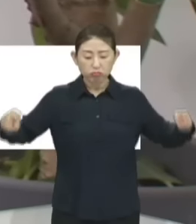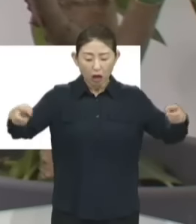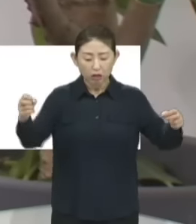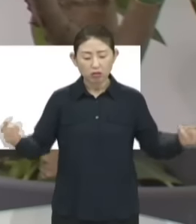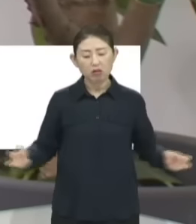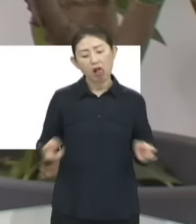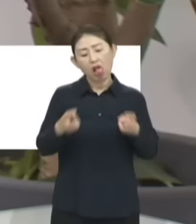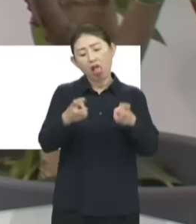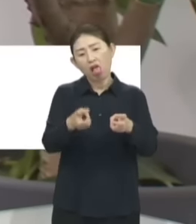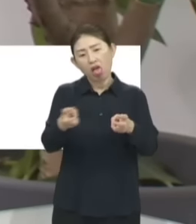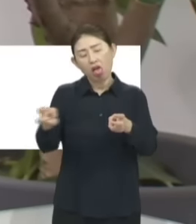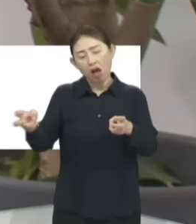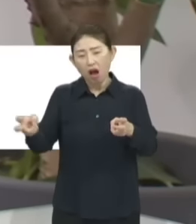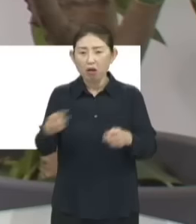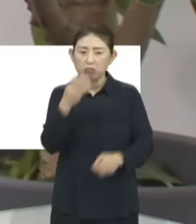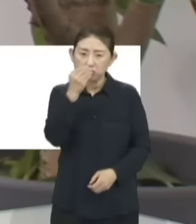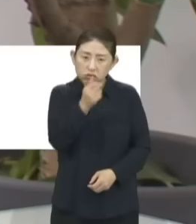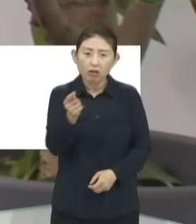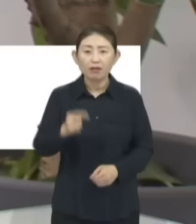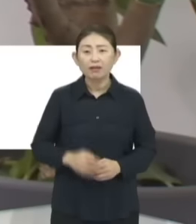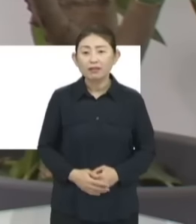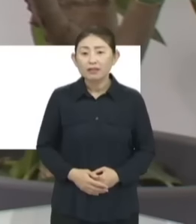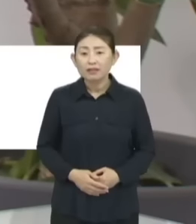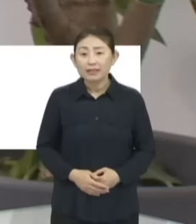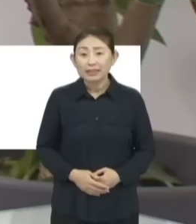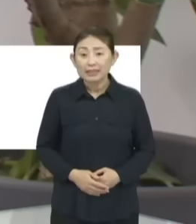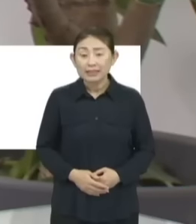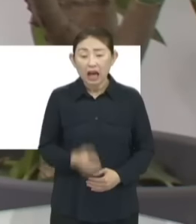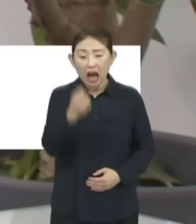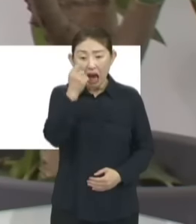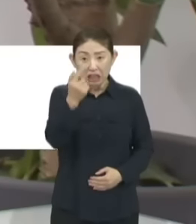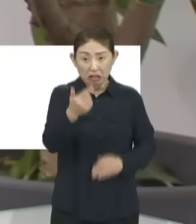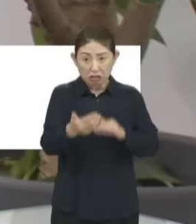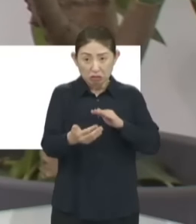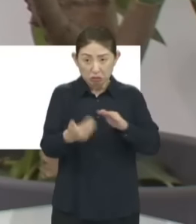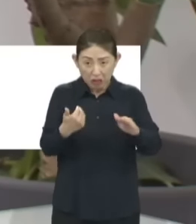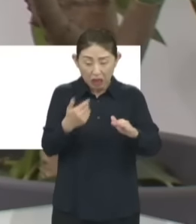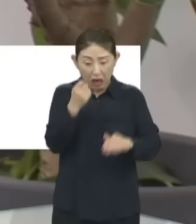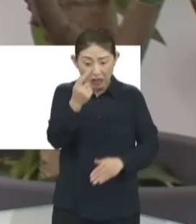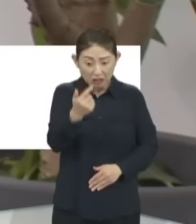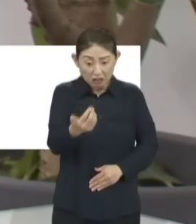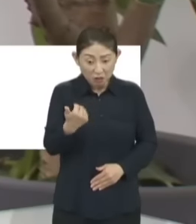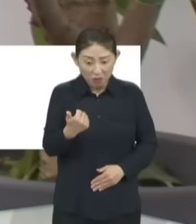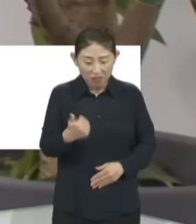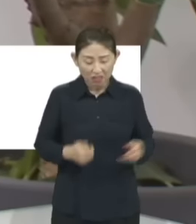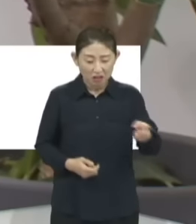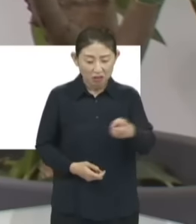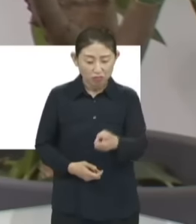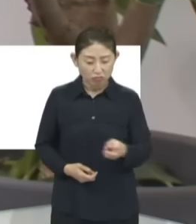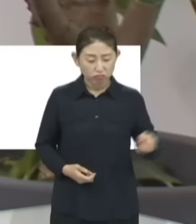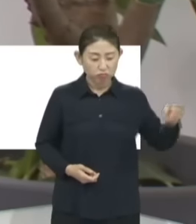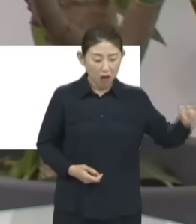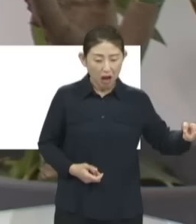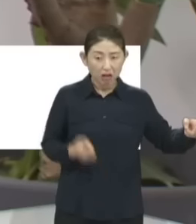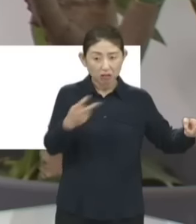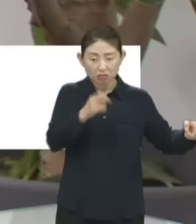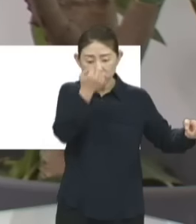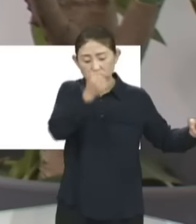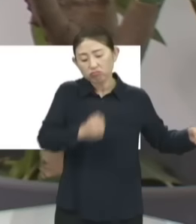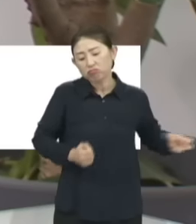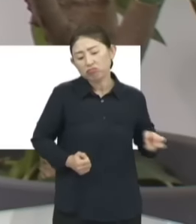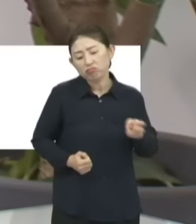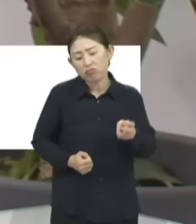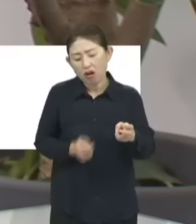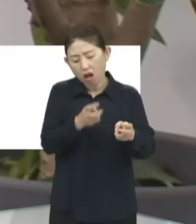차주들이 한 달이 되기 전에 이동 조치했다가 다시 또 그 자리에 그대로 또 주차하는 경우가